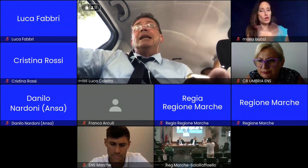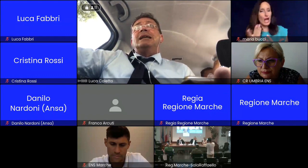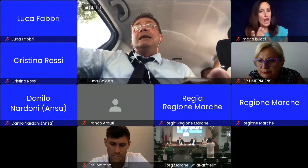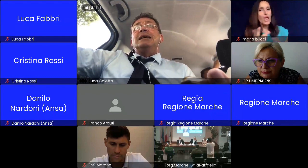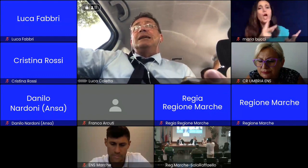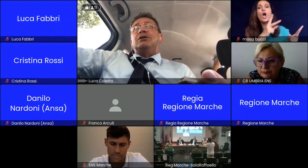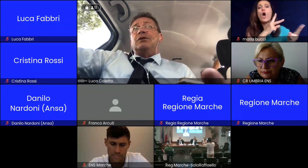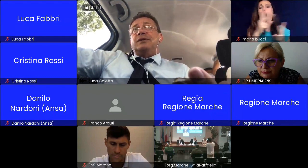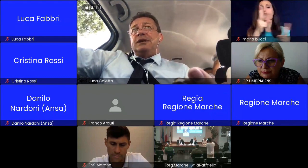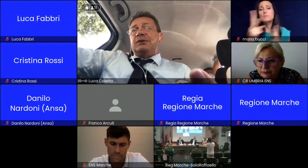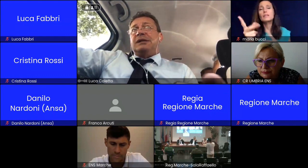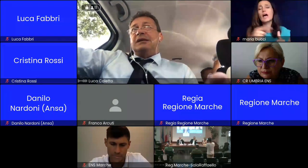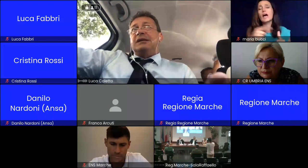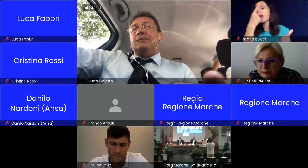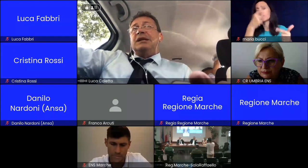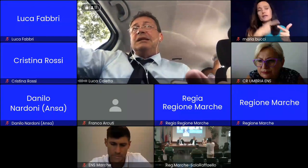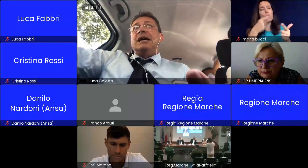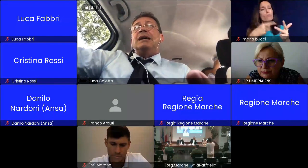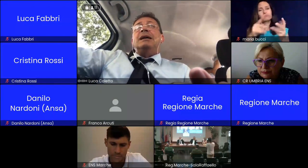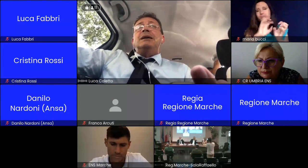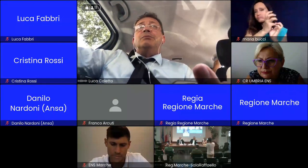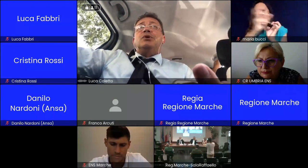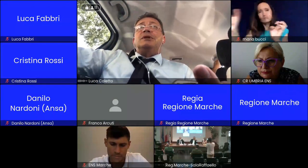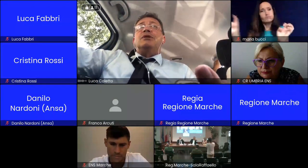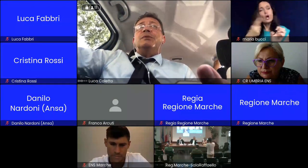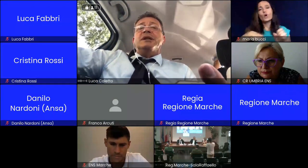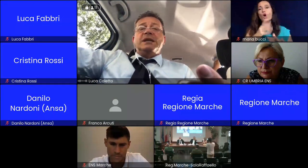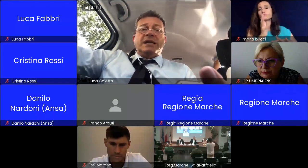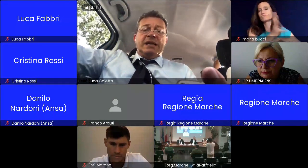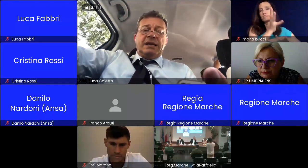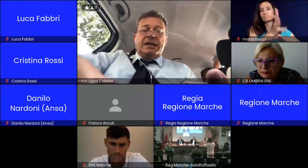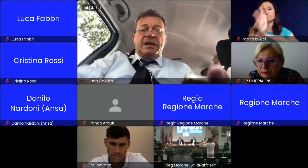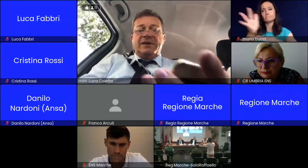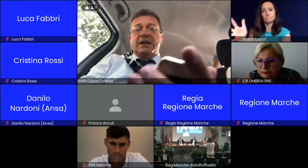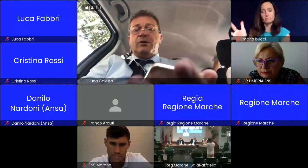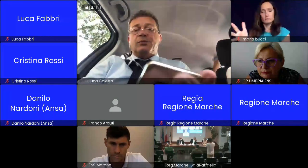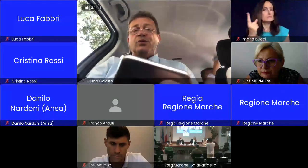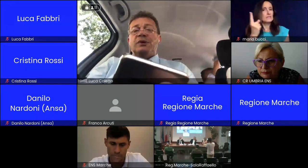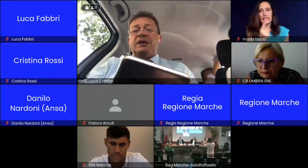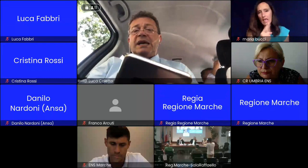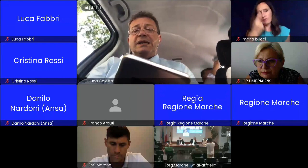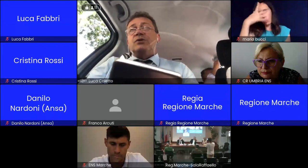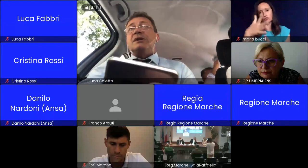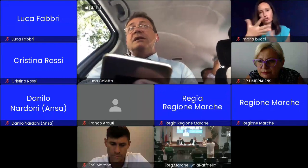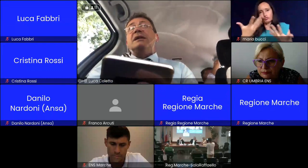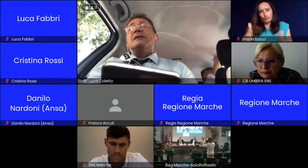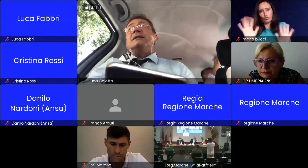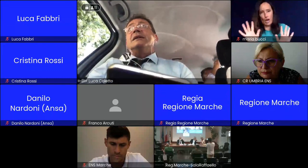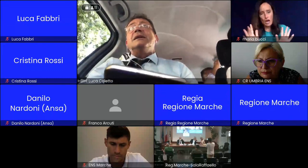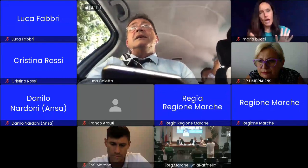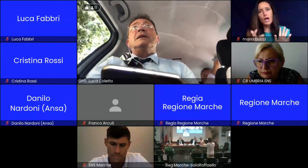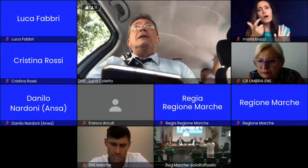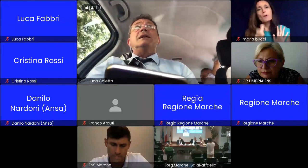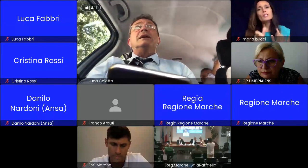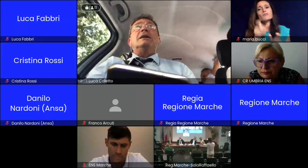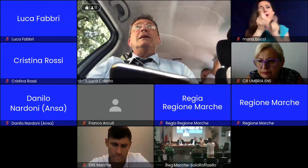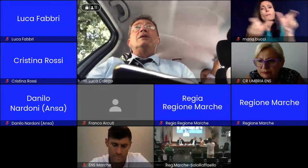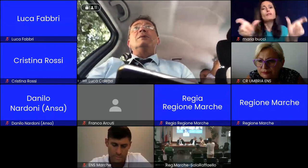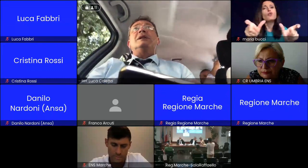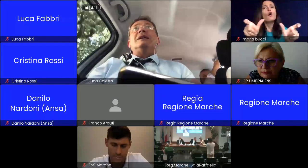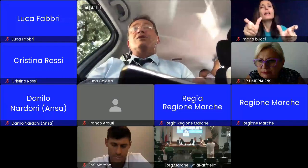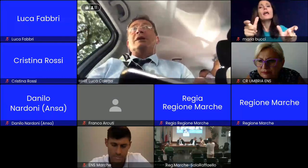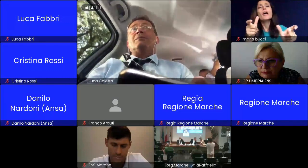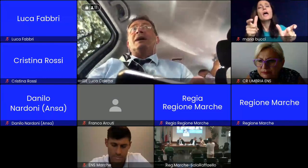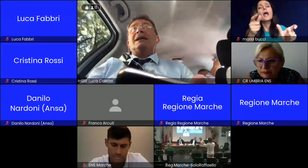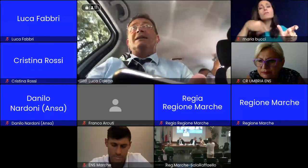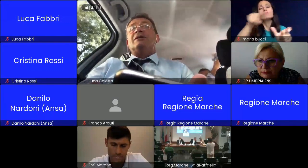maniera tale che chi soffre di questa disabilità possa, come dire, avere l'opportunità di non sentirsi,